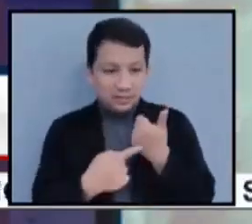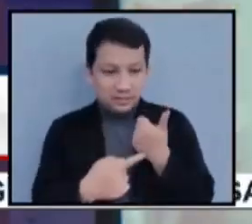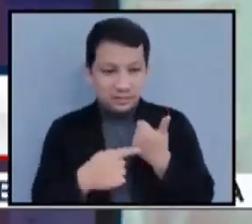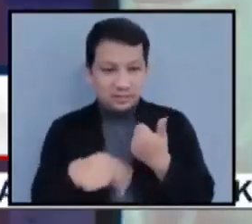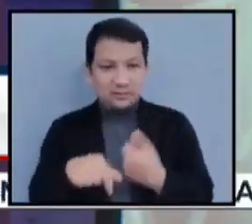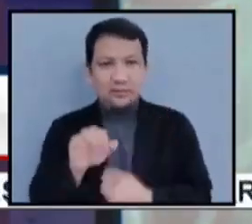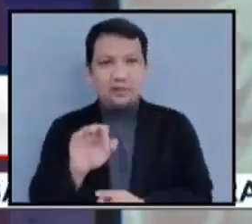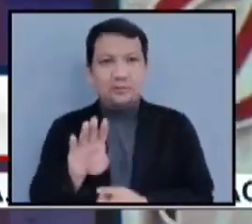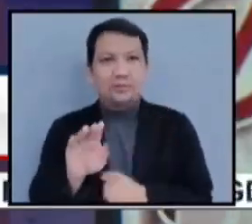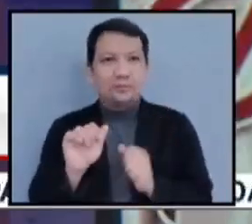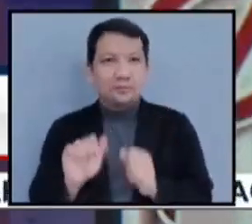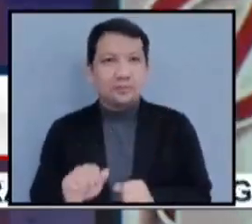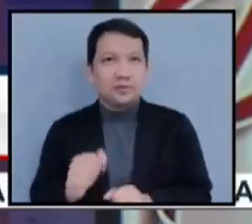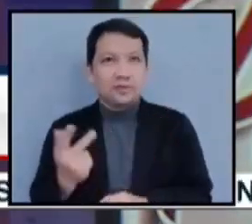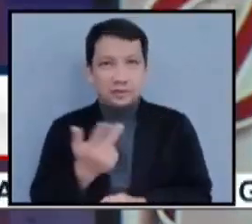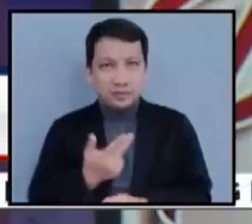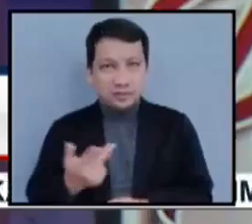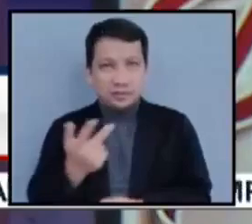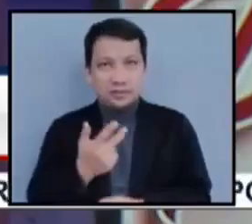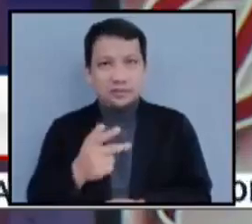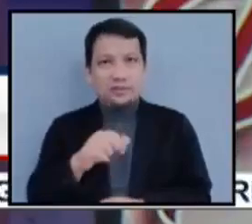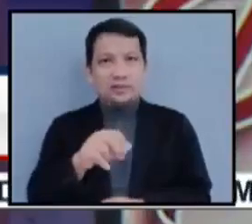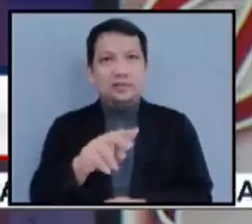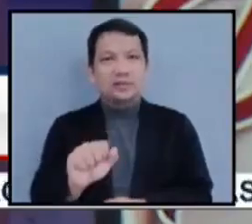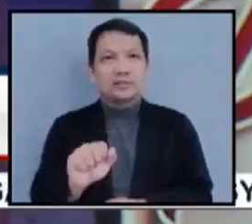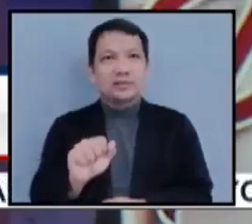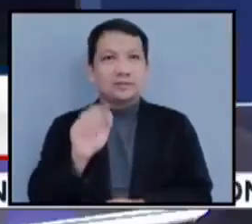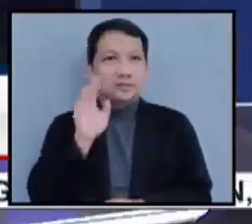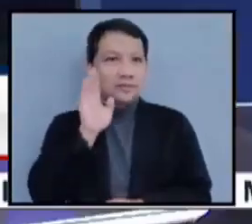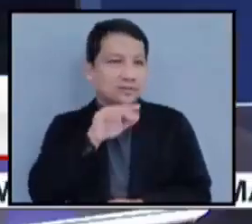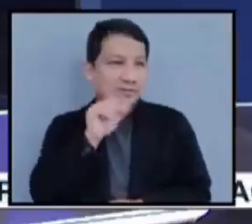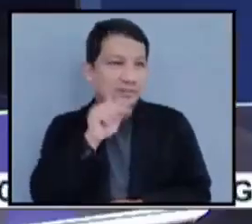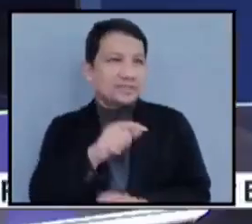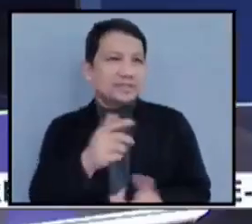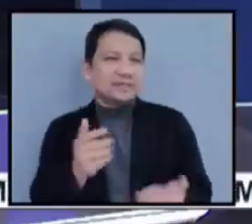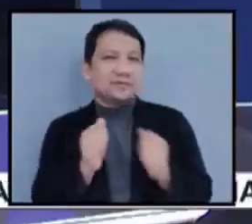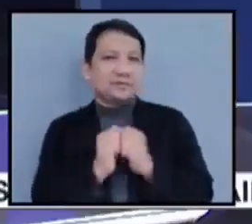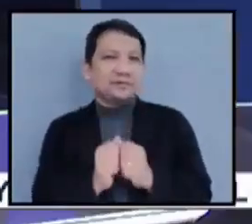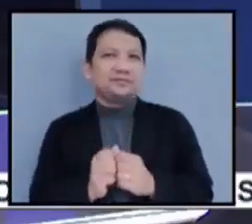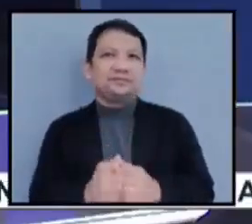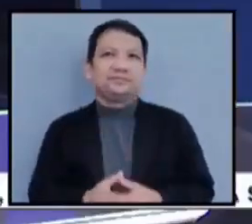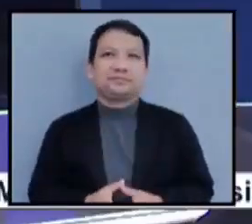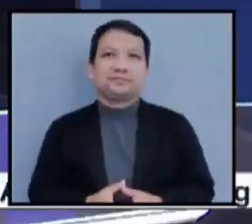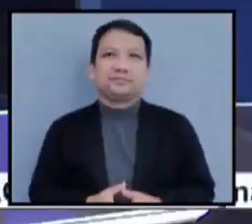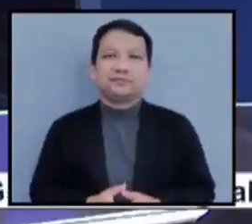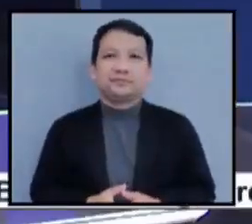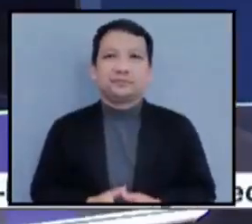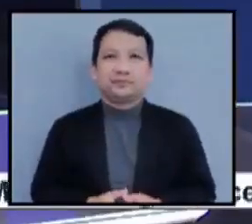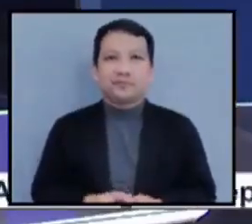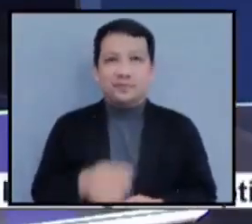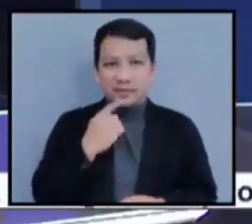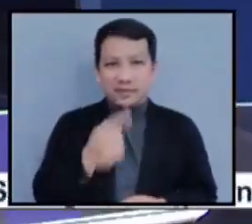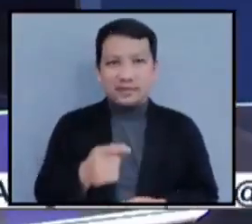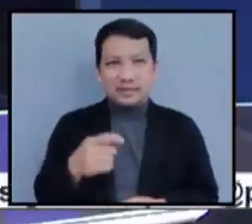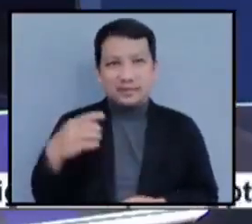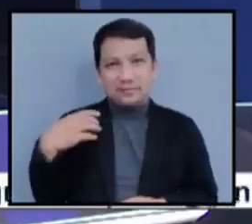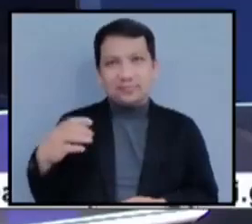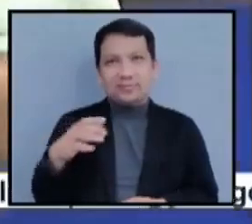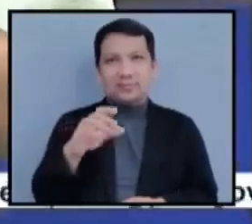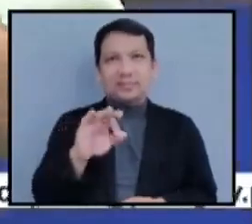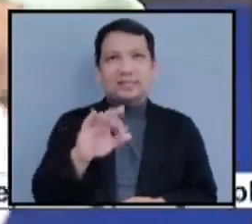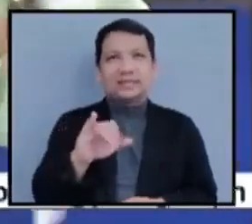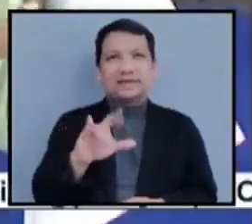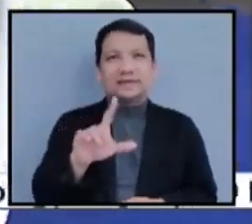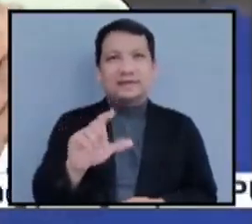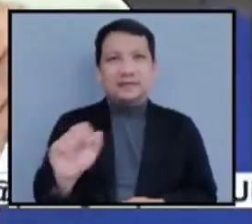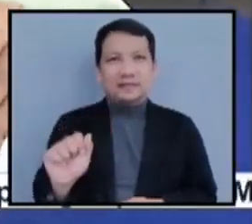po naming magkakapatid, Esteva Siblings po. Yan lang wow! Kaya idol mo si Coach Froilan. Yes po. Tapos kayo magkakapatid,